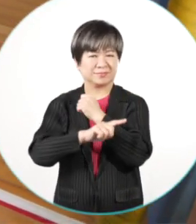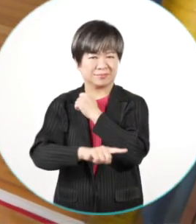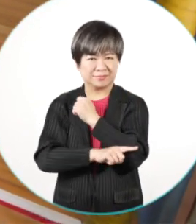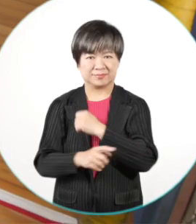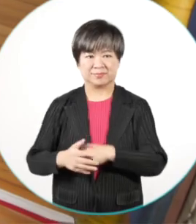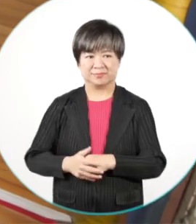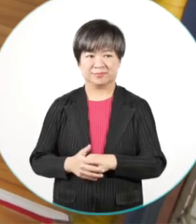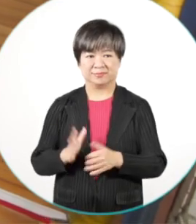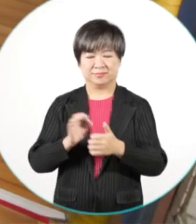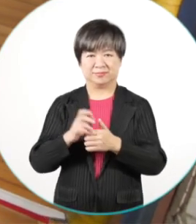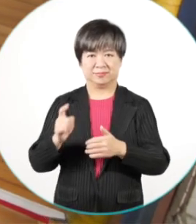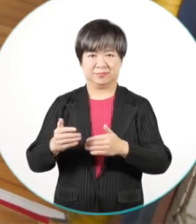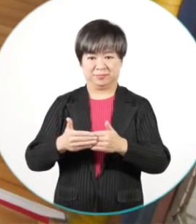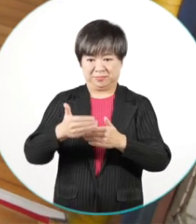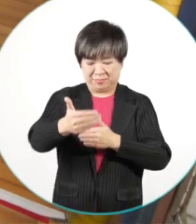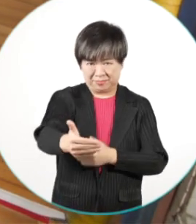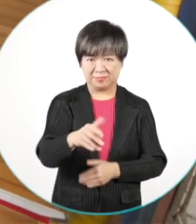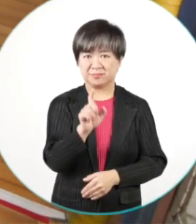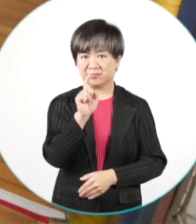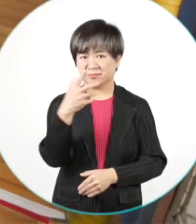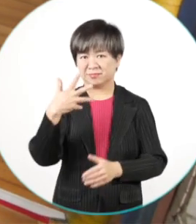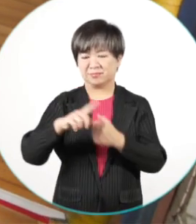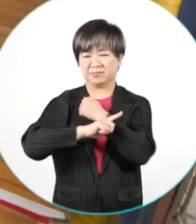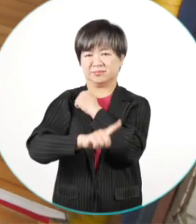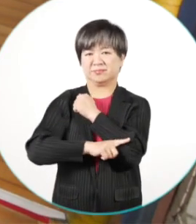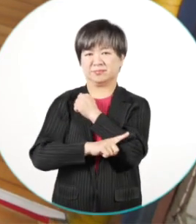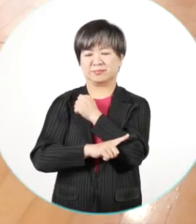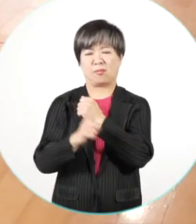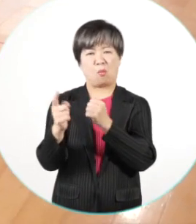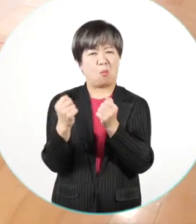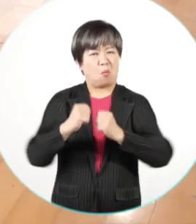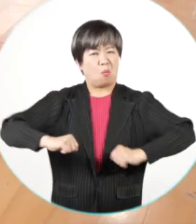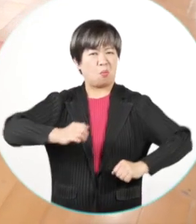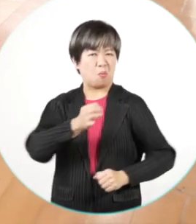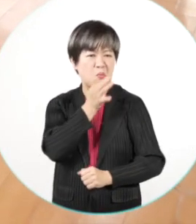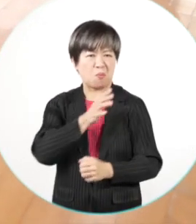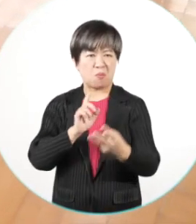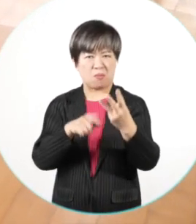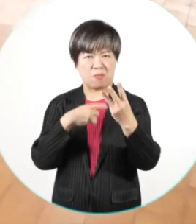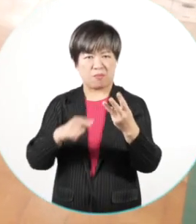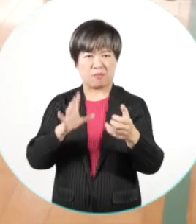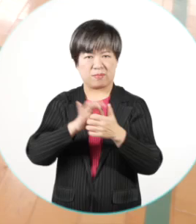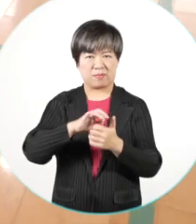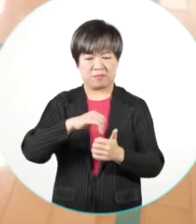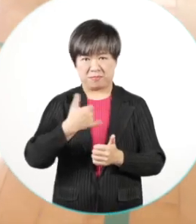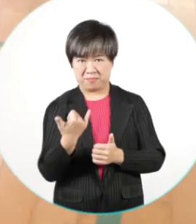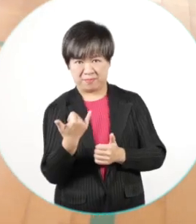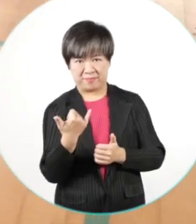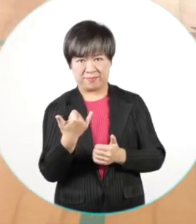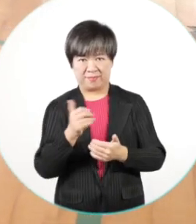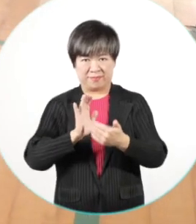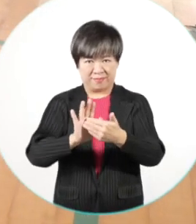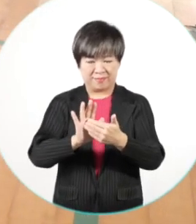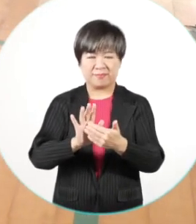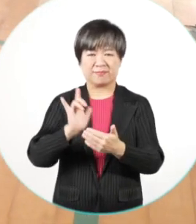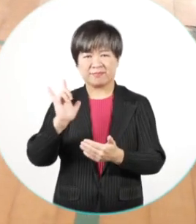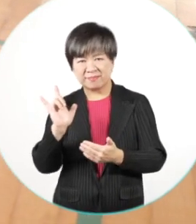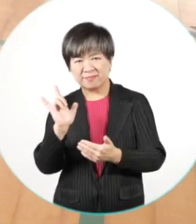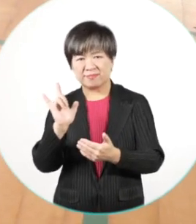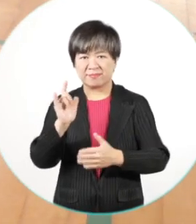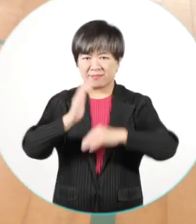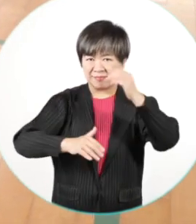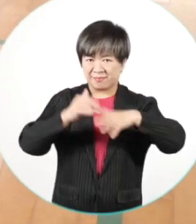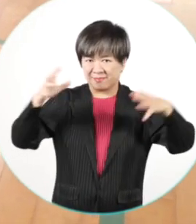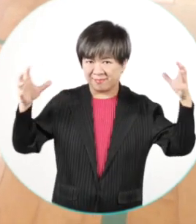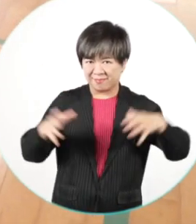有18米，非常非常的宽。三人以身体侧躺作为防守，共同合作，很